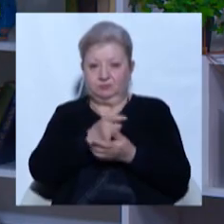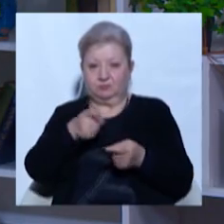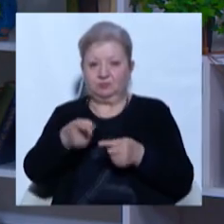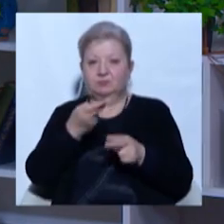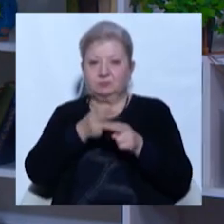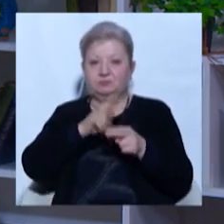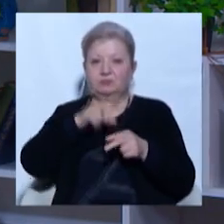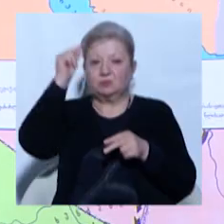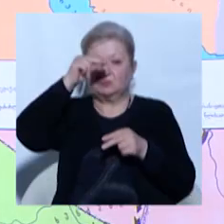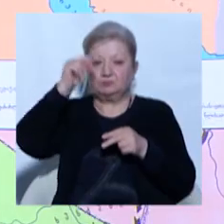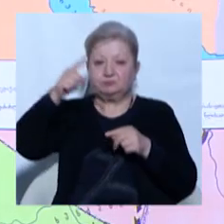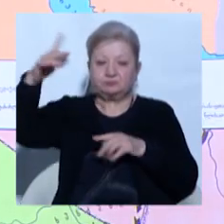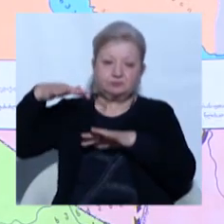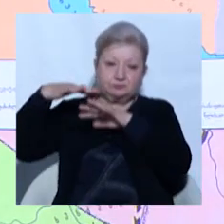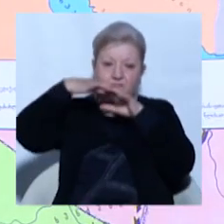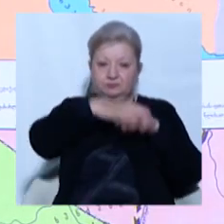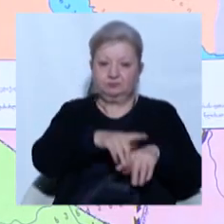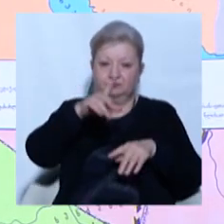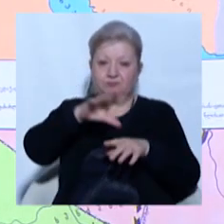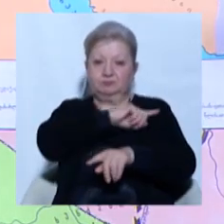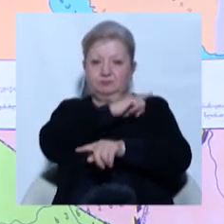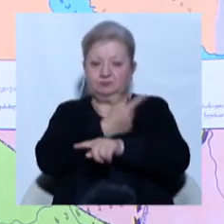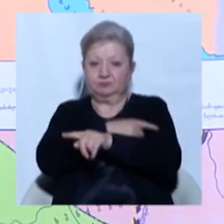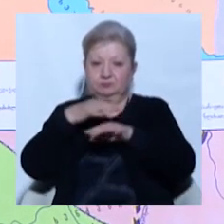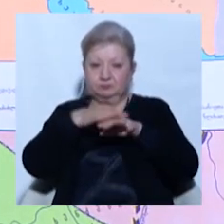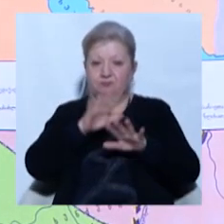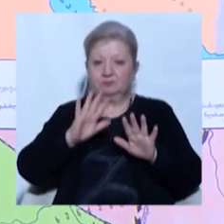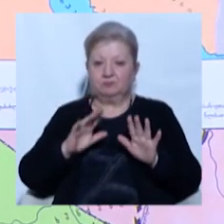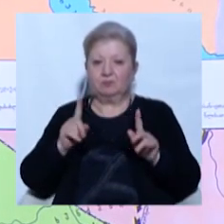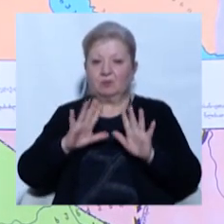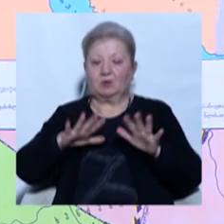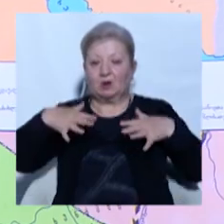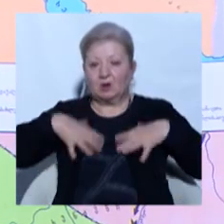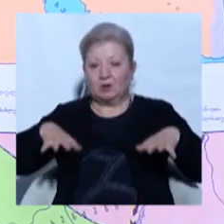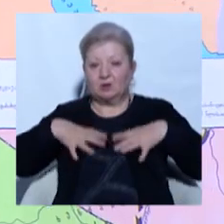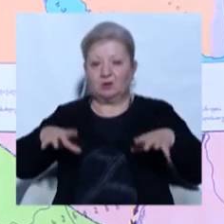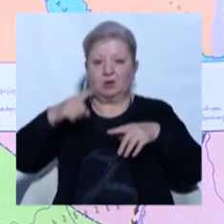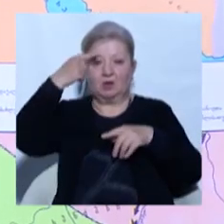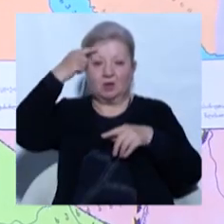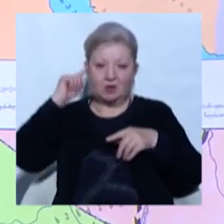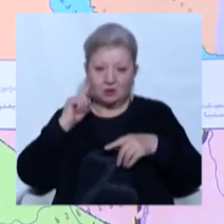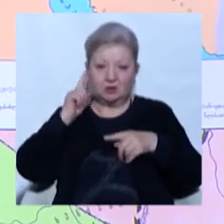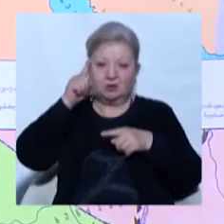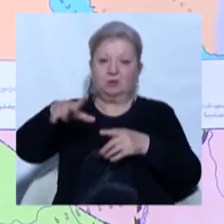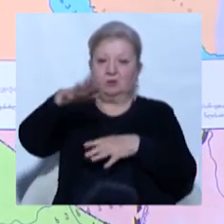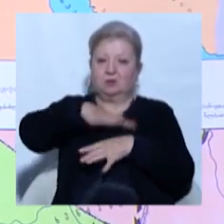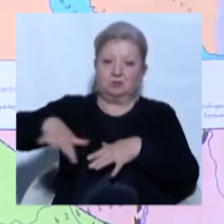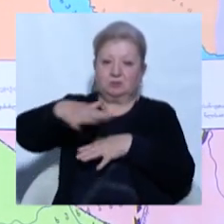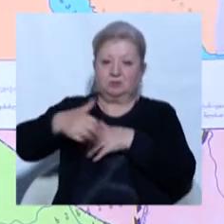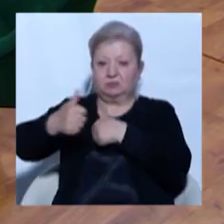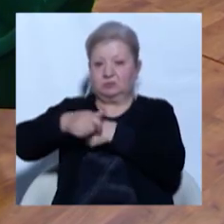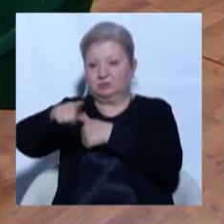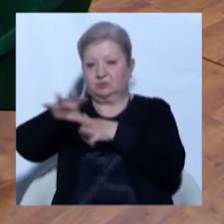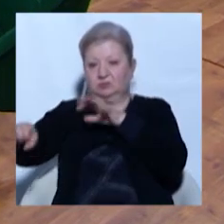ჩრდილო კავკასიიდან შემოსული მომთაბარე ძალები არამარტო ქართლს, არამედ აზერბაიჯანს, დღევანდელი აზერბაიჯანის იმდროინდელ რანის